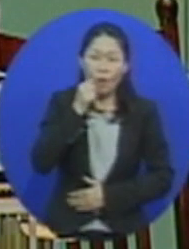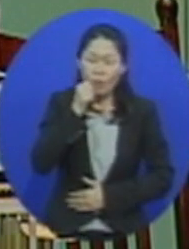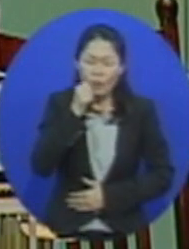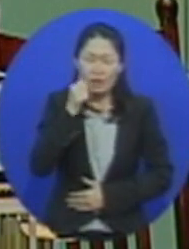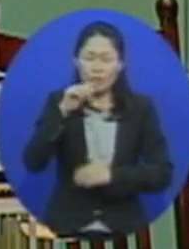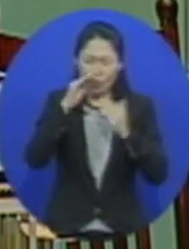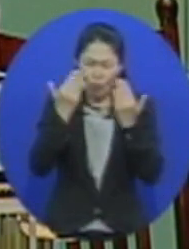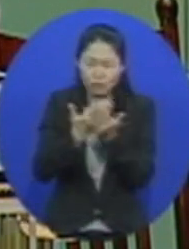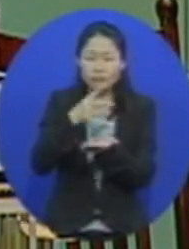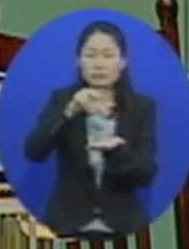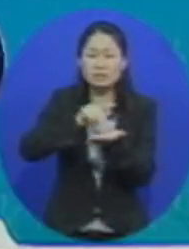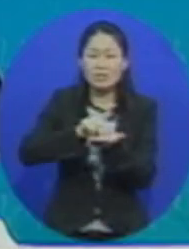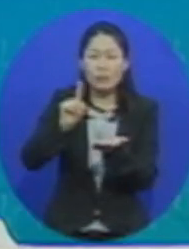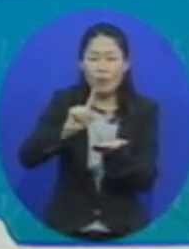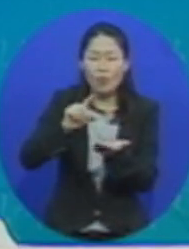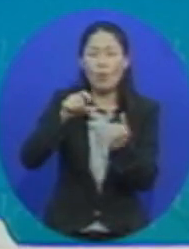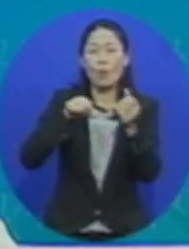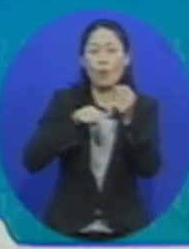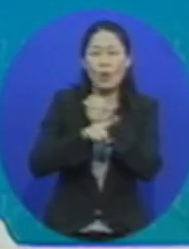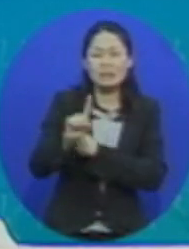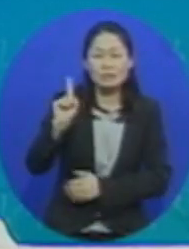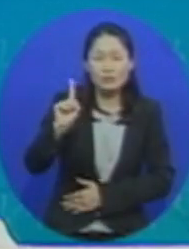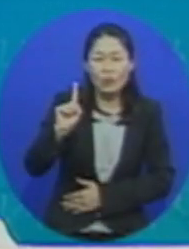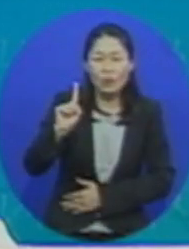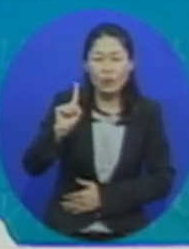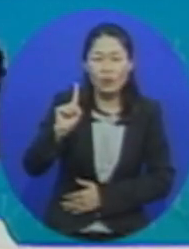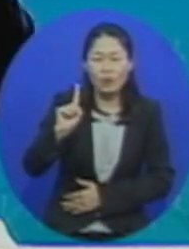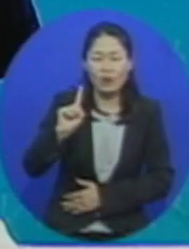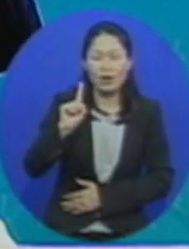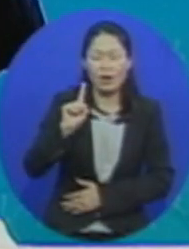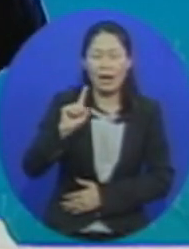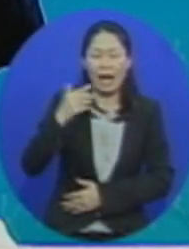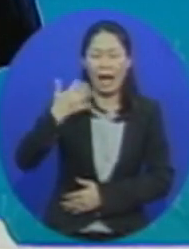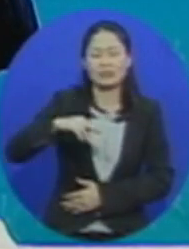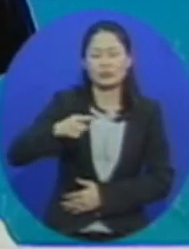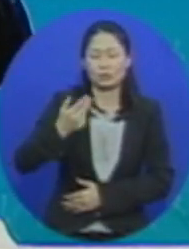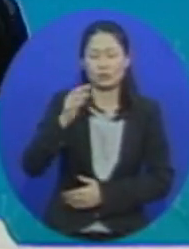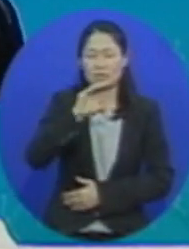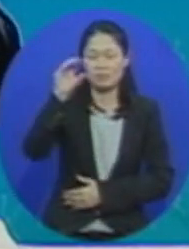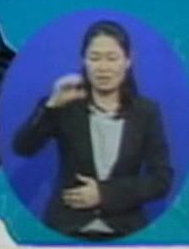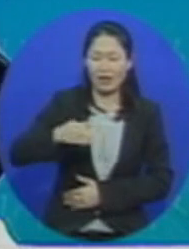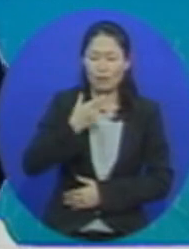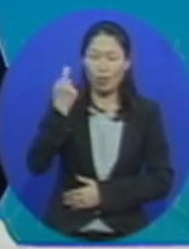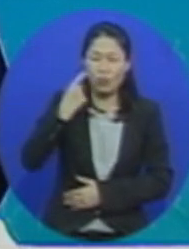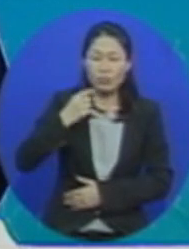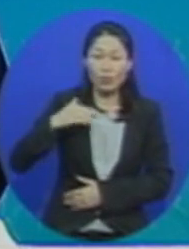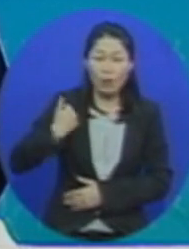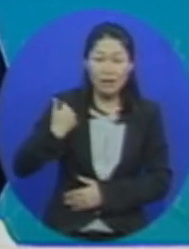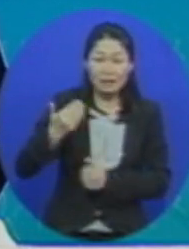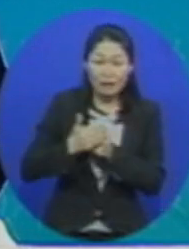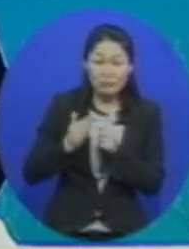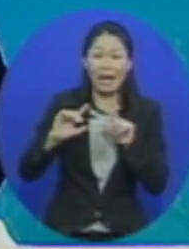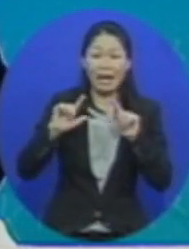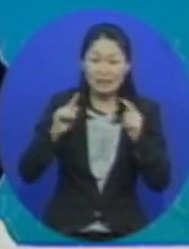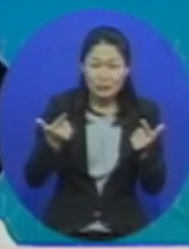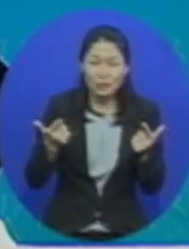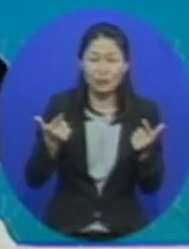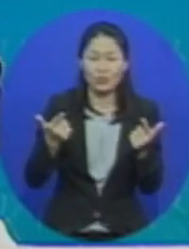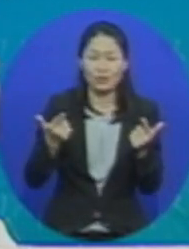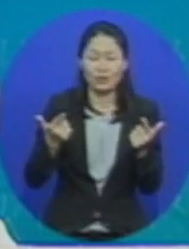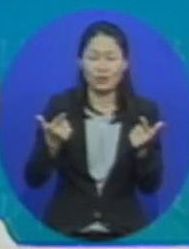모든 문제는 본인이 않아 밖에 없어요 그가 아직도 십자가 보험을 몰라서 그런 게 아닙니다